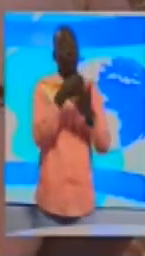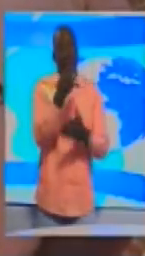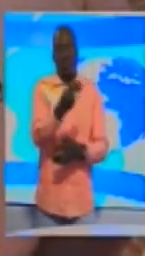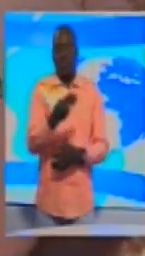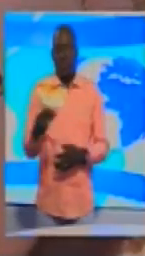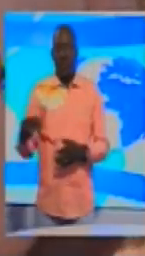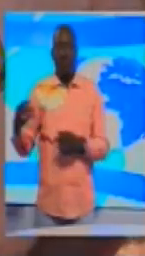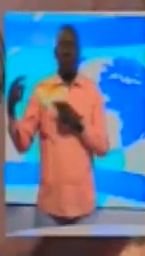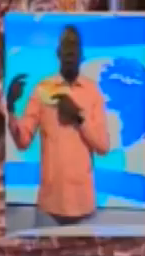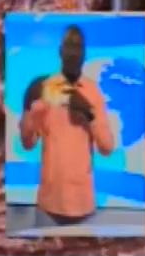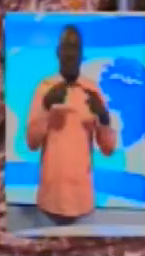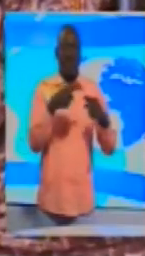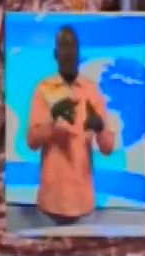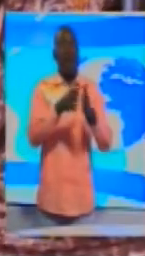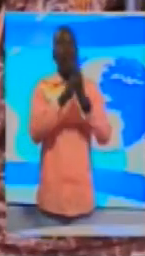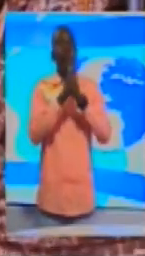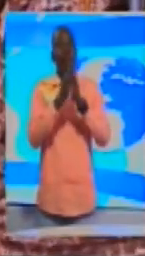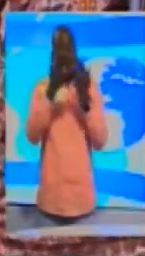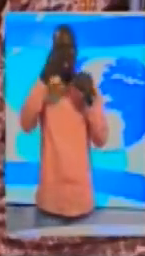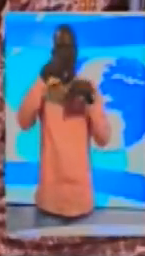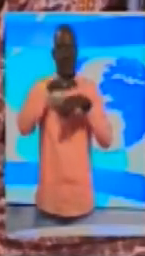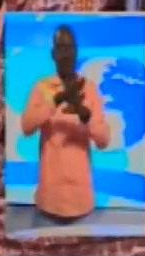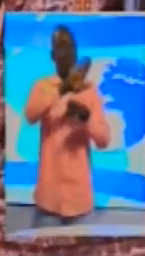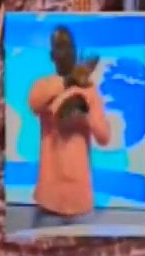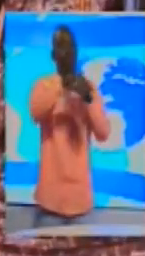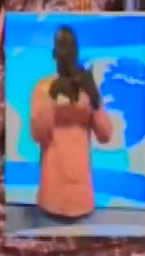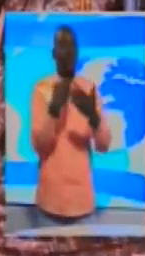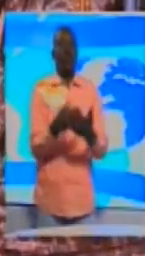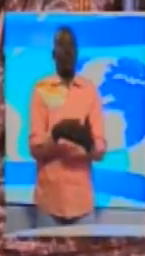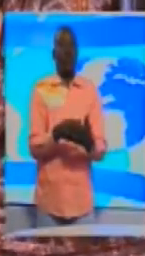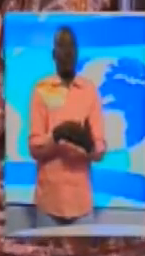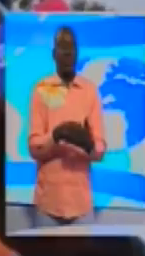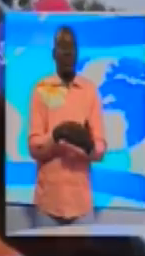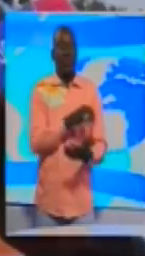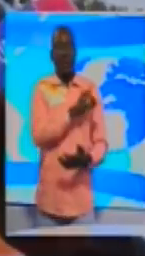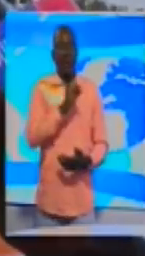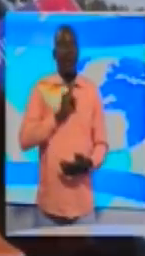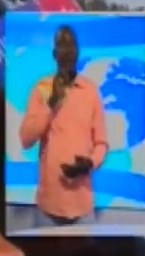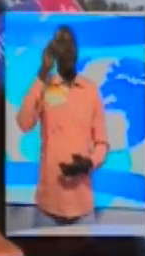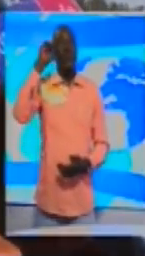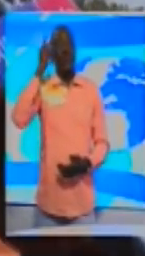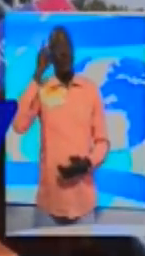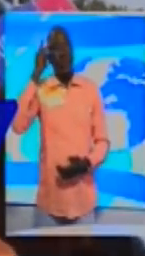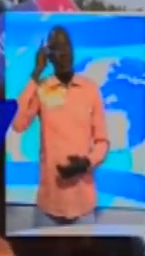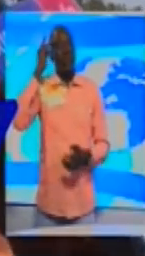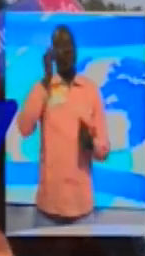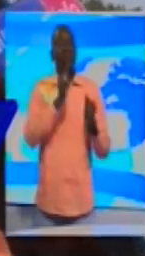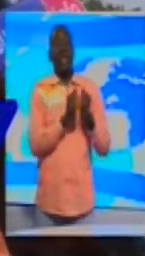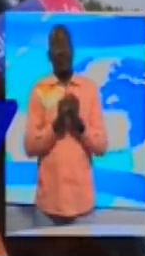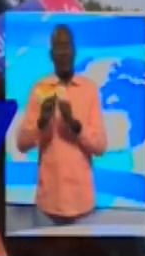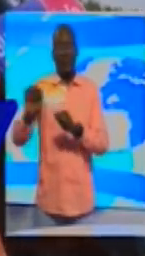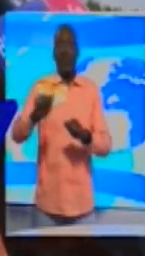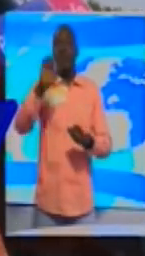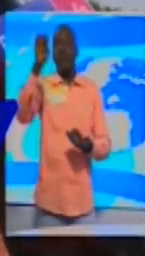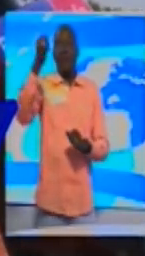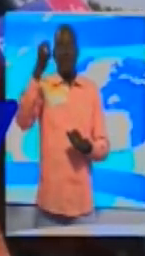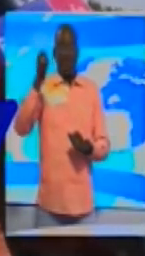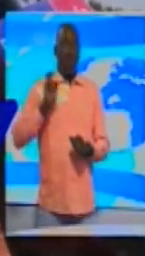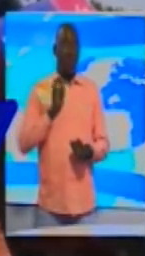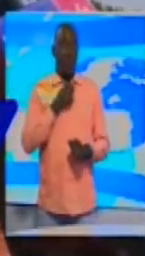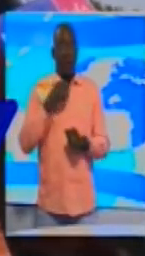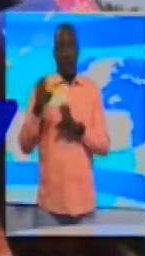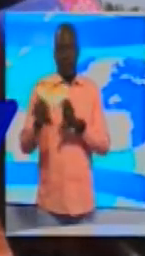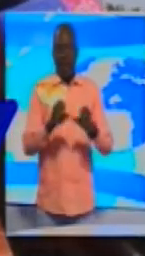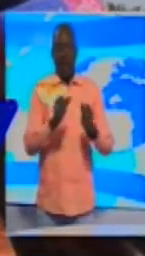Un combat qui nécessite l'implication de tous. Je pense que c'est vraiment une synergie d'action que nous devons mener ensemble